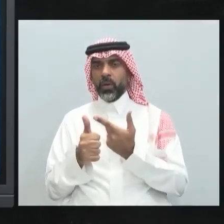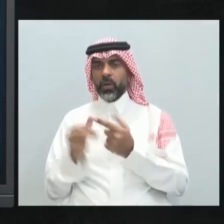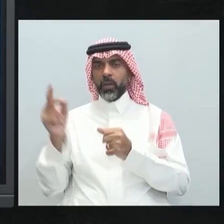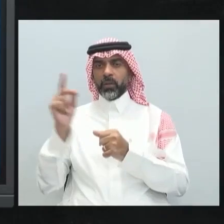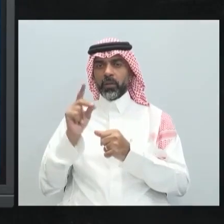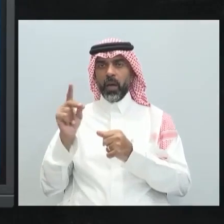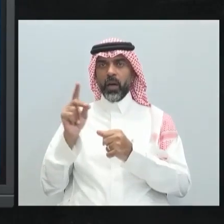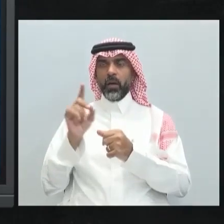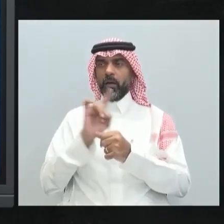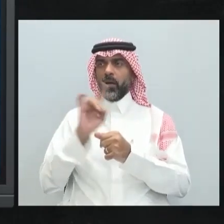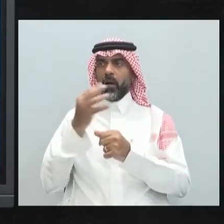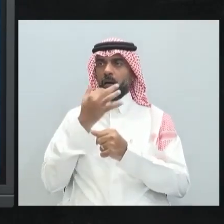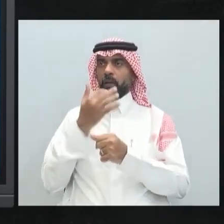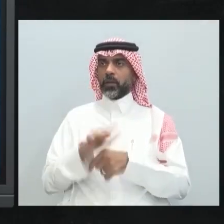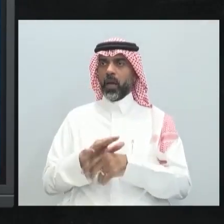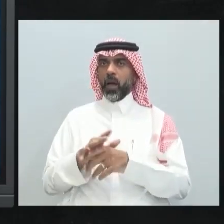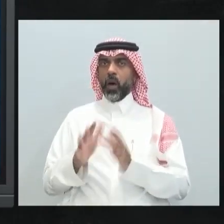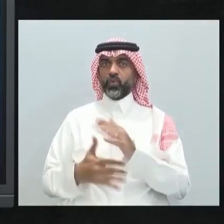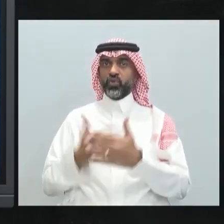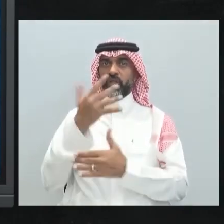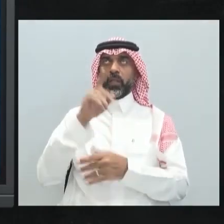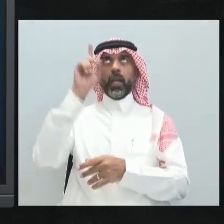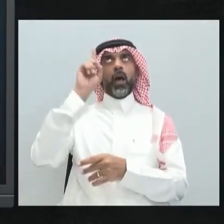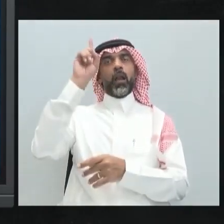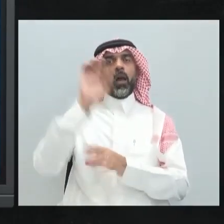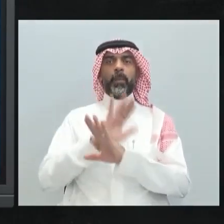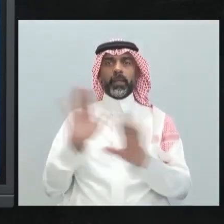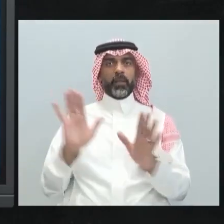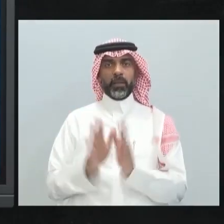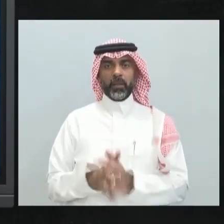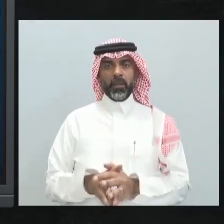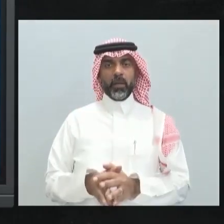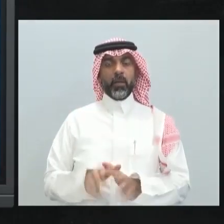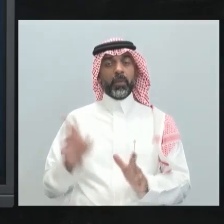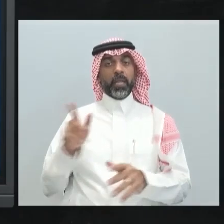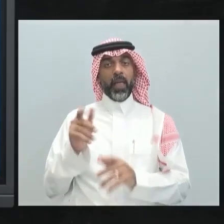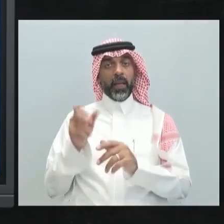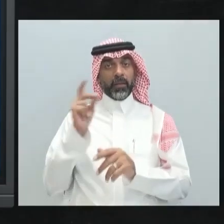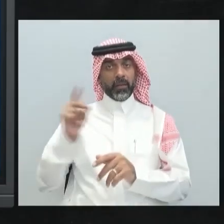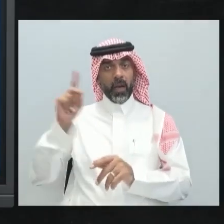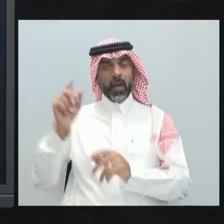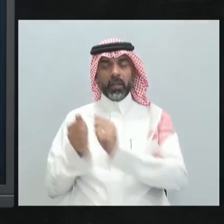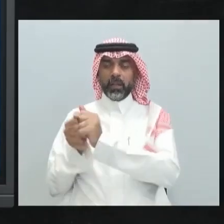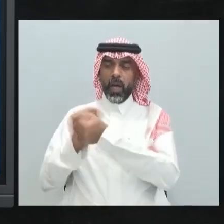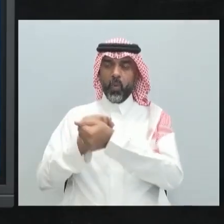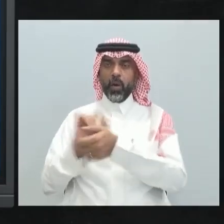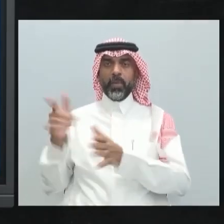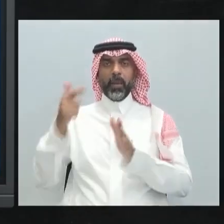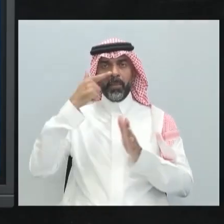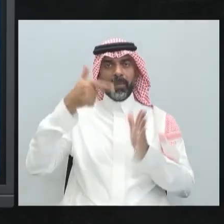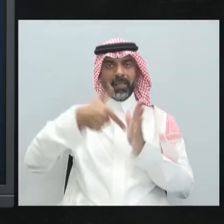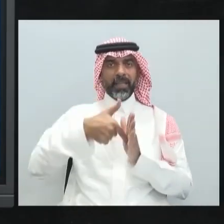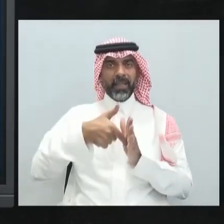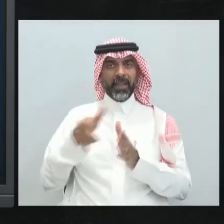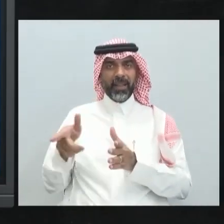لا يمكن ان تفنى او تستحدث الا بمشيئه الله تعالى ولكن من الممكن ان هذه الطاقه تتحول من شكل الى اخر البنزين في السياره هو طاقه